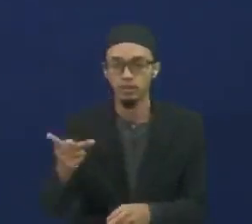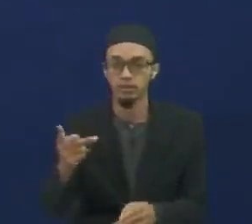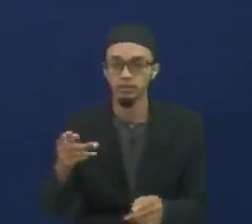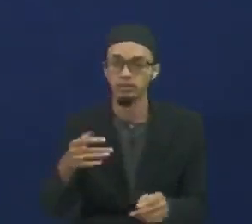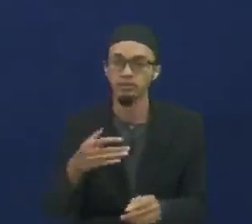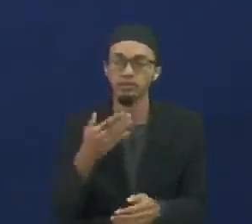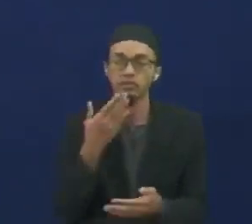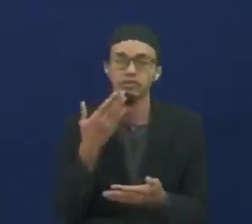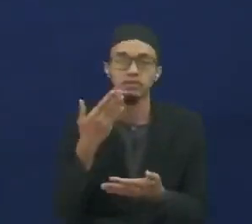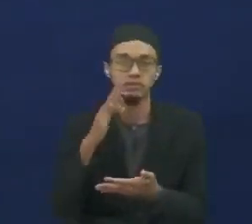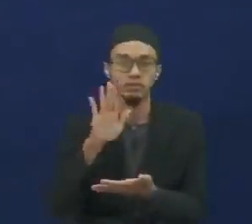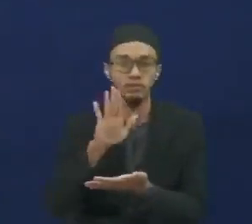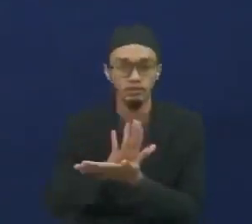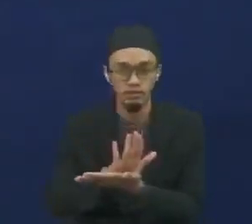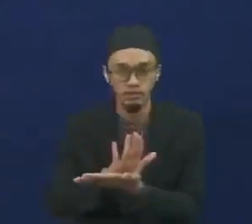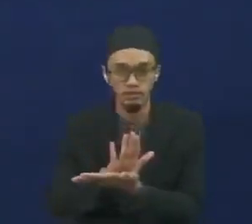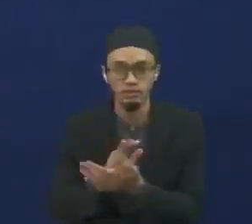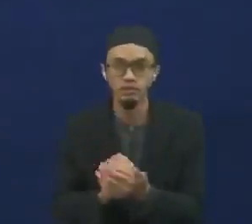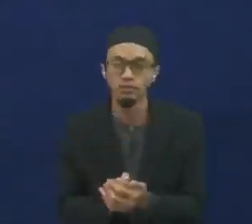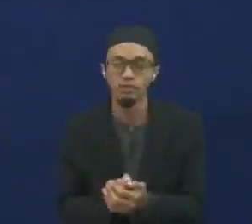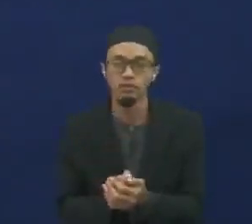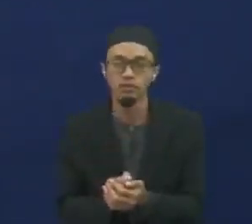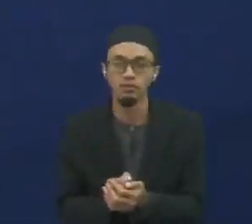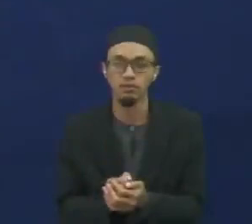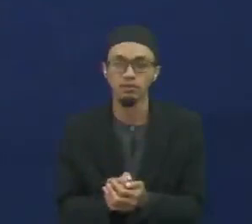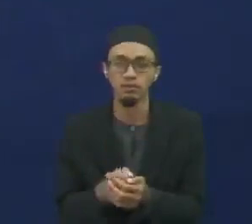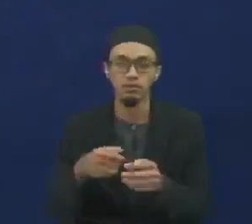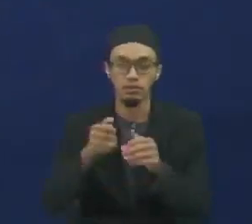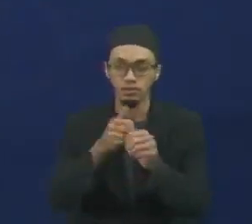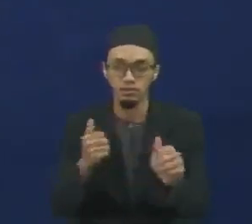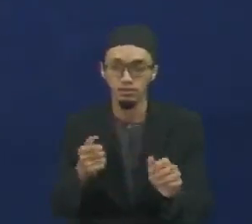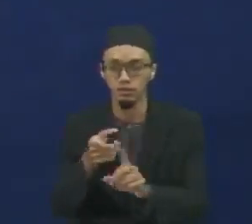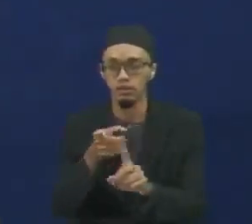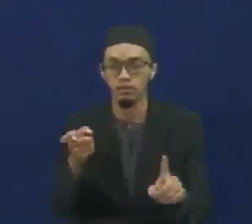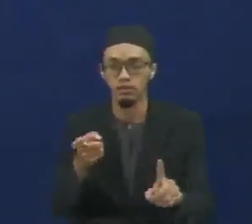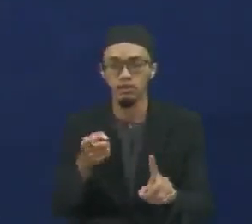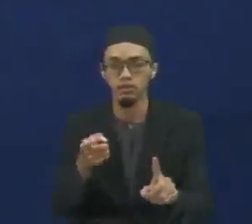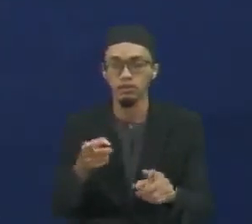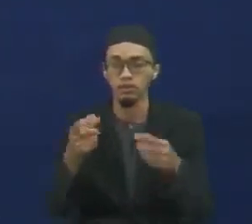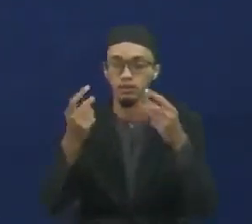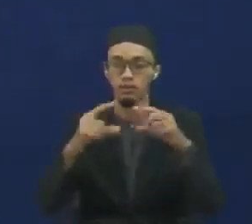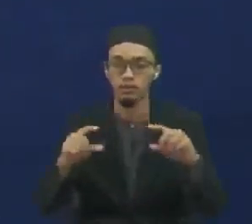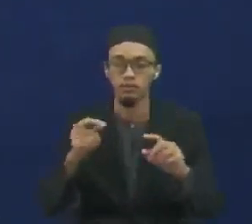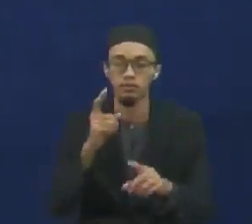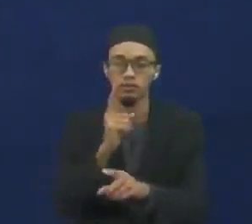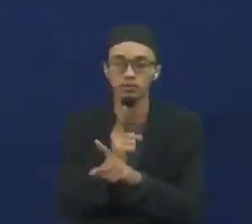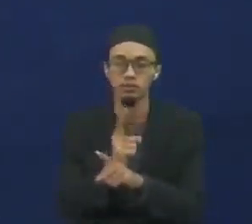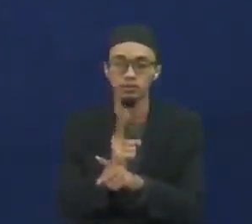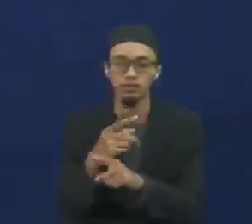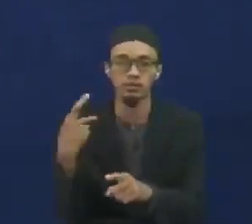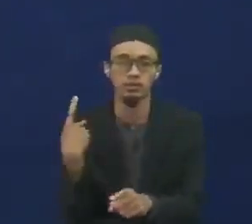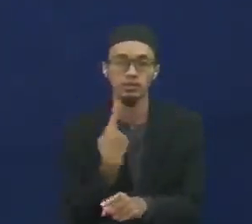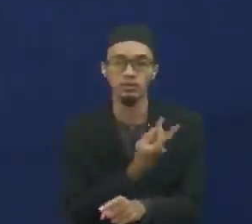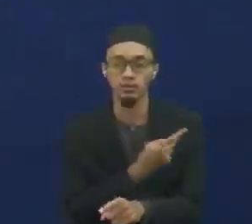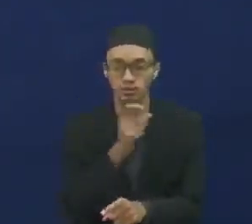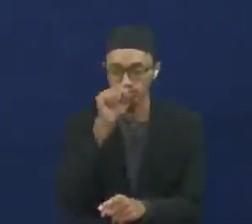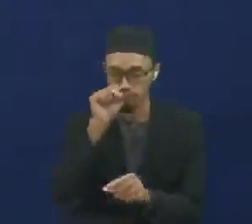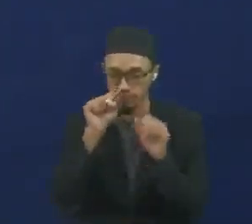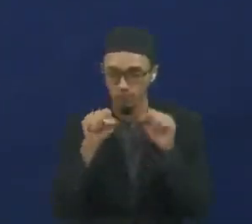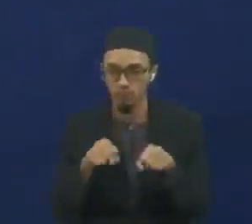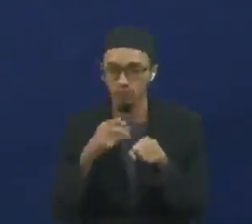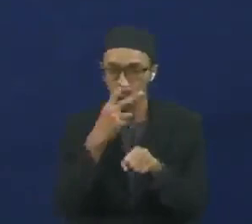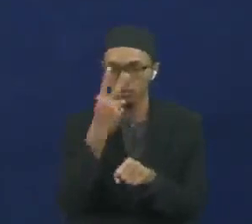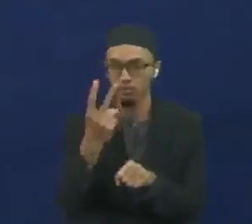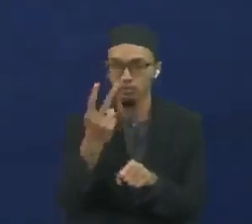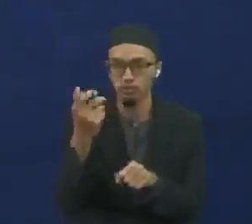nas-nas hadis-hadis yang jelas, maka kita gunakan panca indera kita untuk nilai balik perkara-perkara ini supaya kita tak